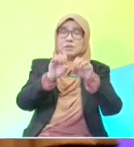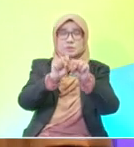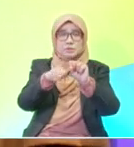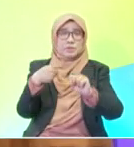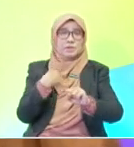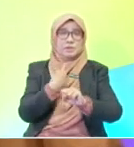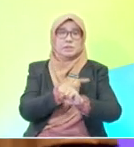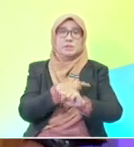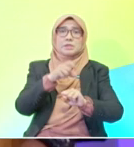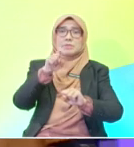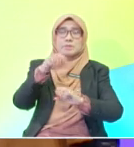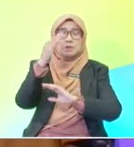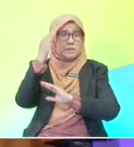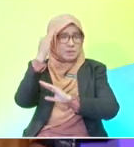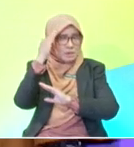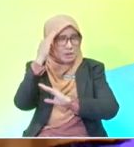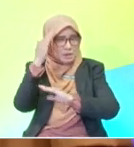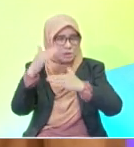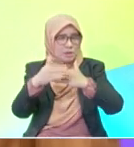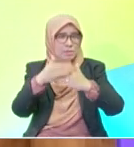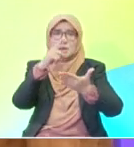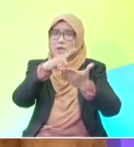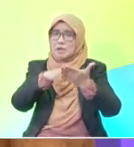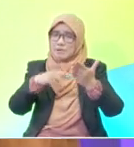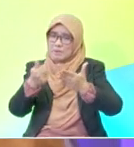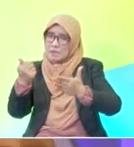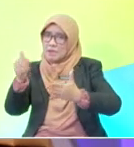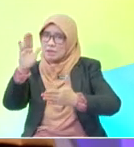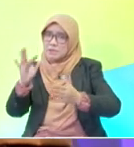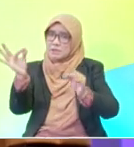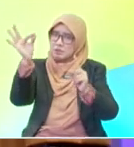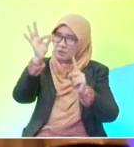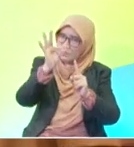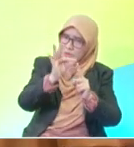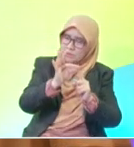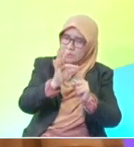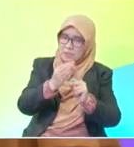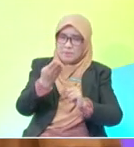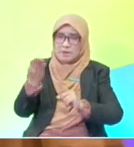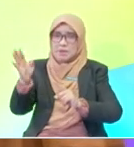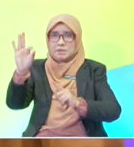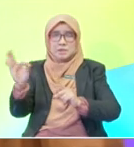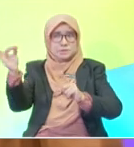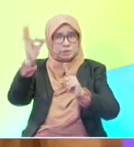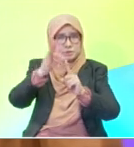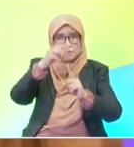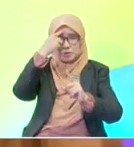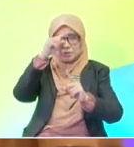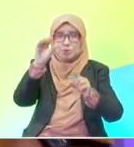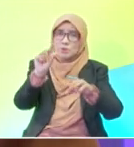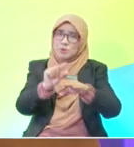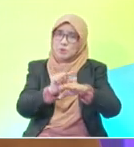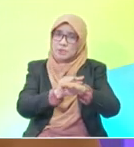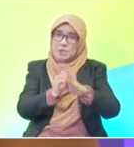awal alat bahan yang sesuai. Dan kita kena lakar dapat bentuk yang sesuai supaya bila